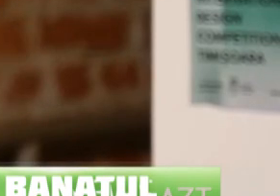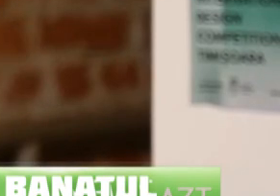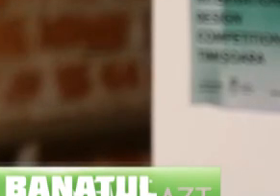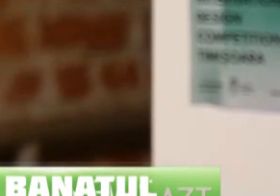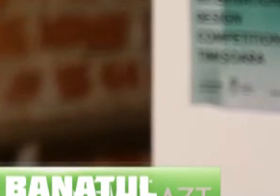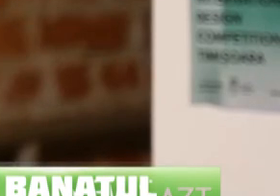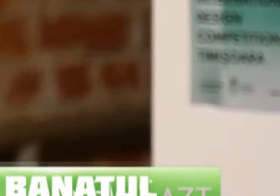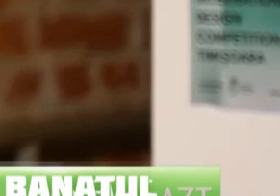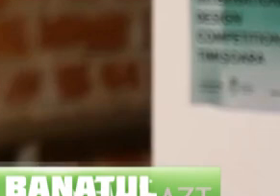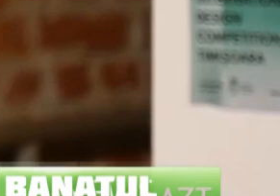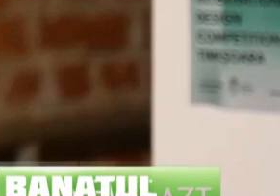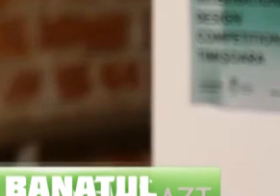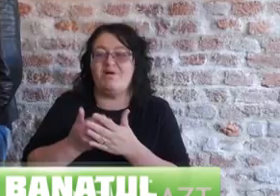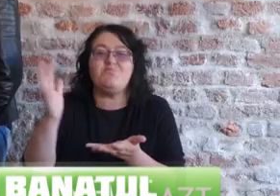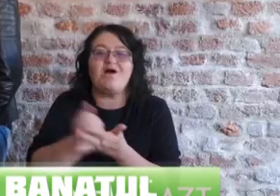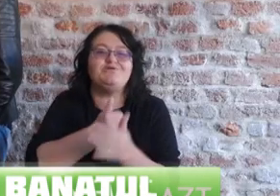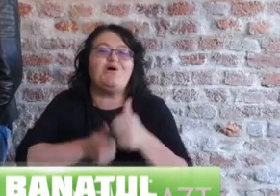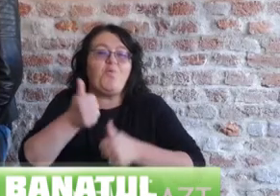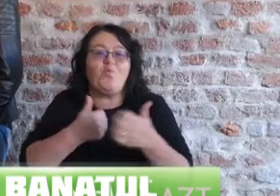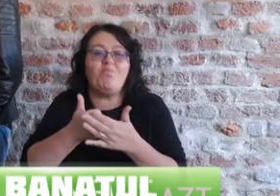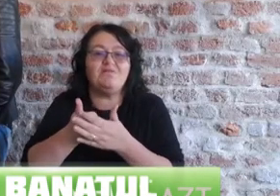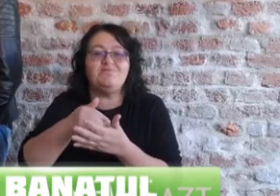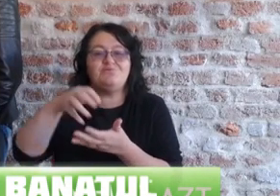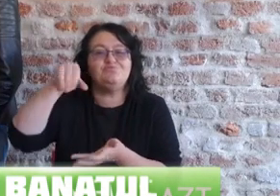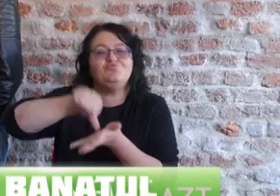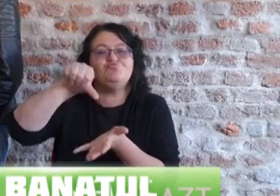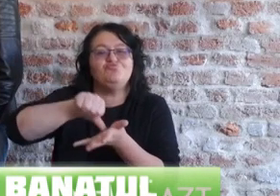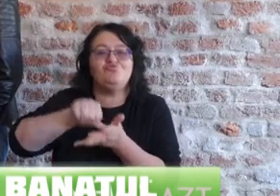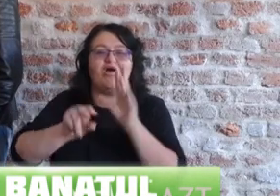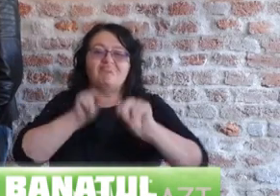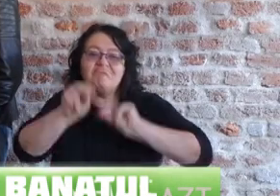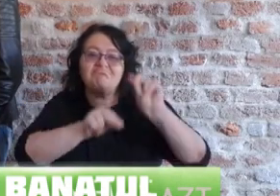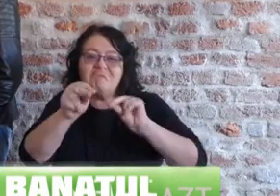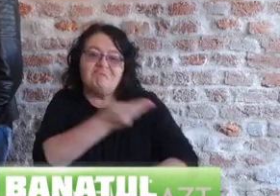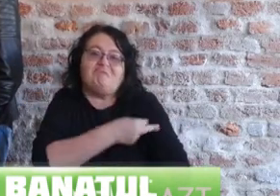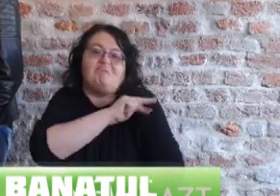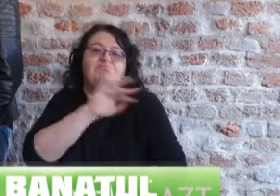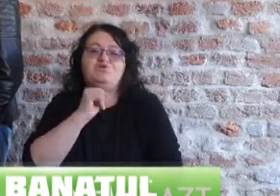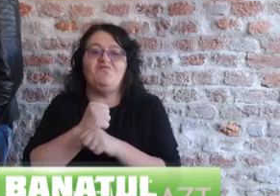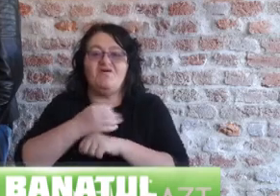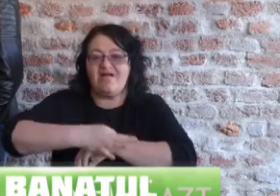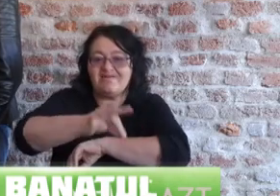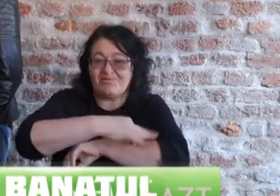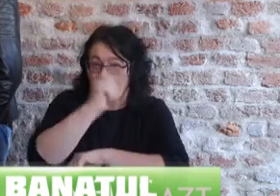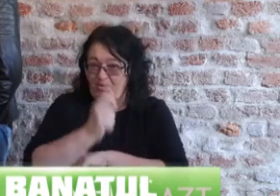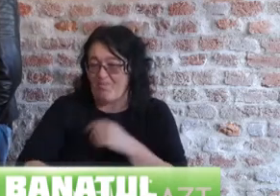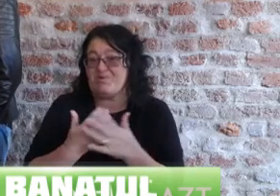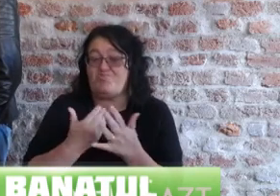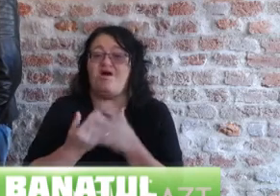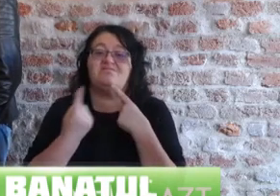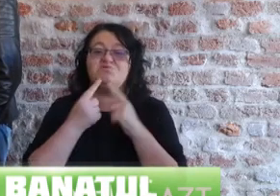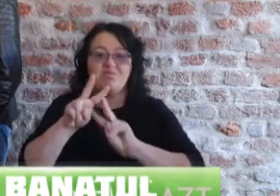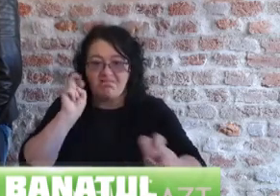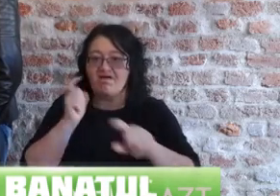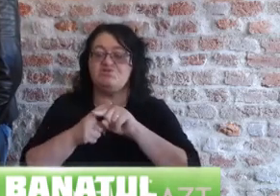decizia juriului are un impact major asupra orașului nostru. Din discuțiile mele